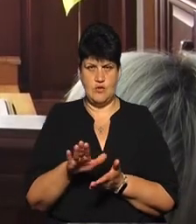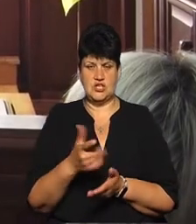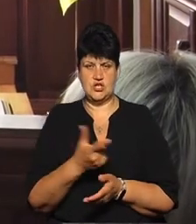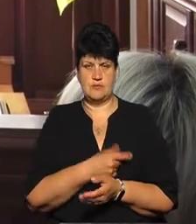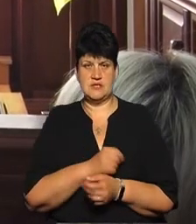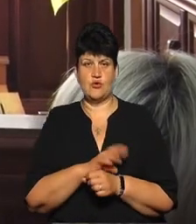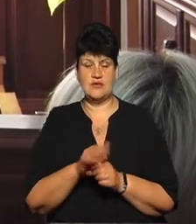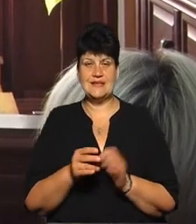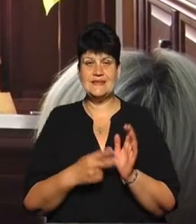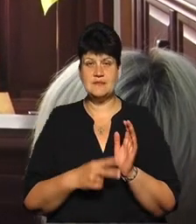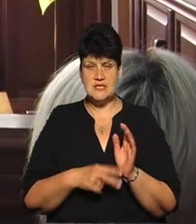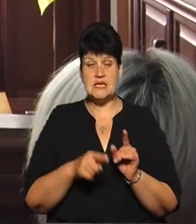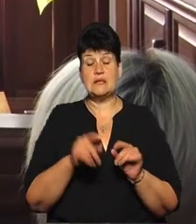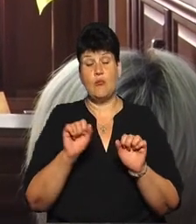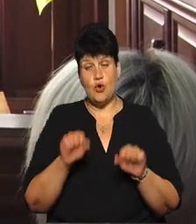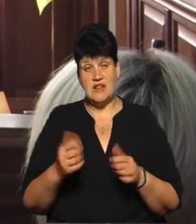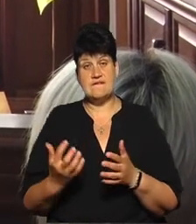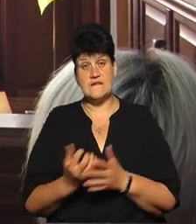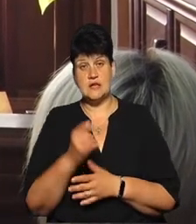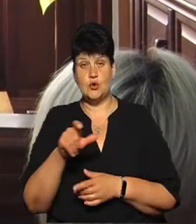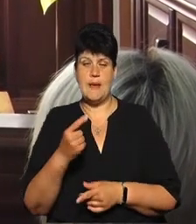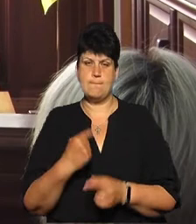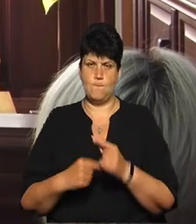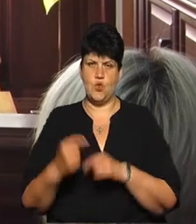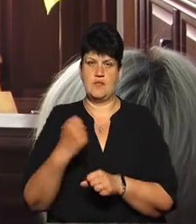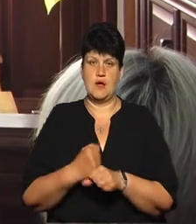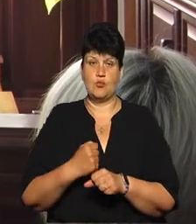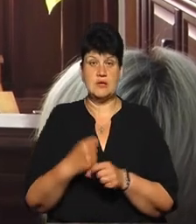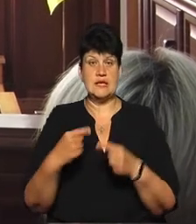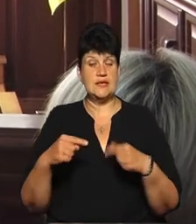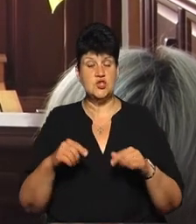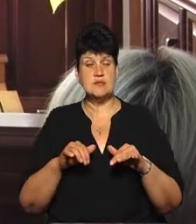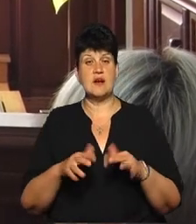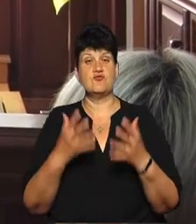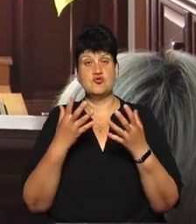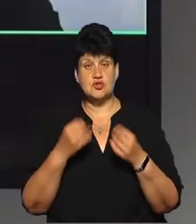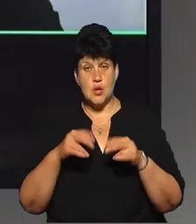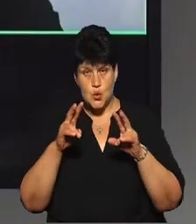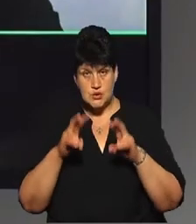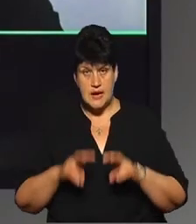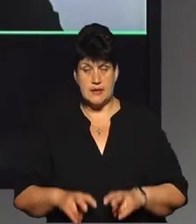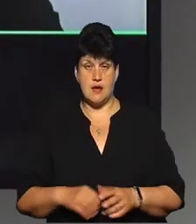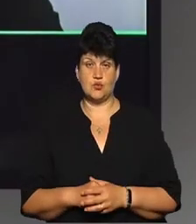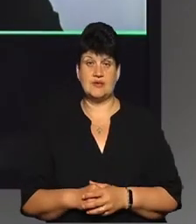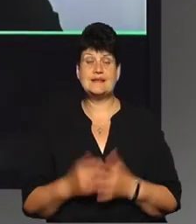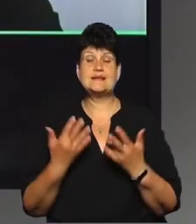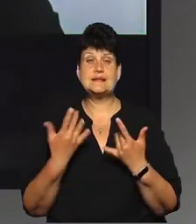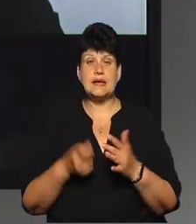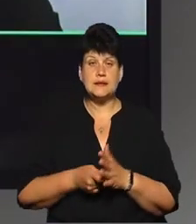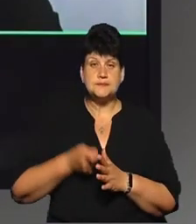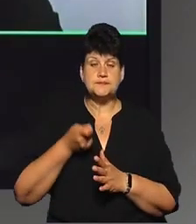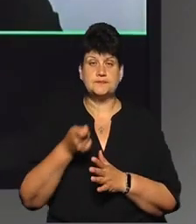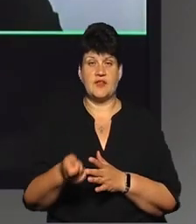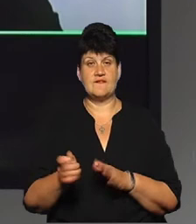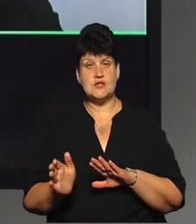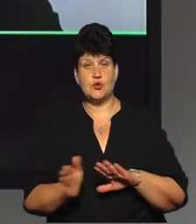них адвокати змогли виграти і людей поновили на роботі. Інші справи ще розглядають, каже адвокат. Скільки позовів щодо відсторонення